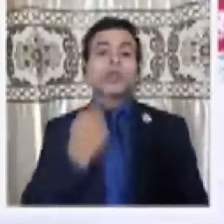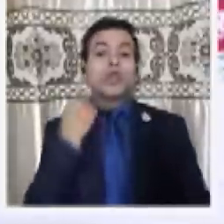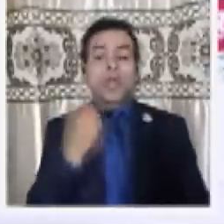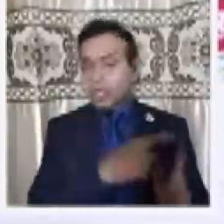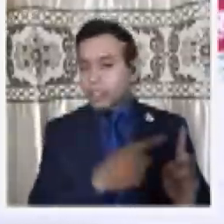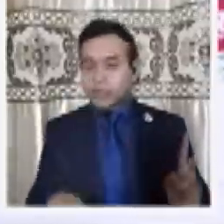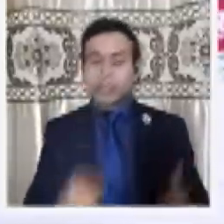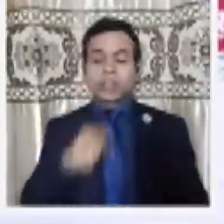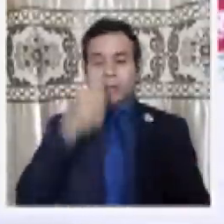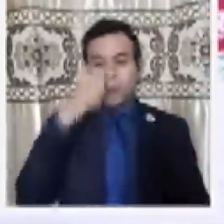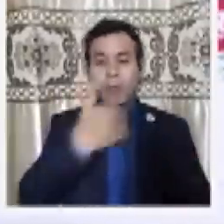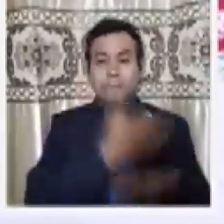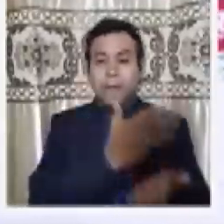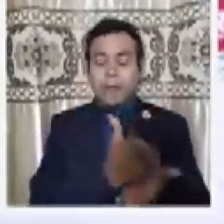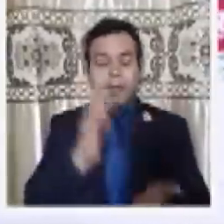43.97%।